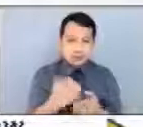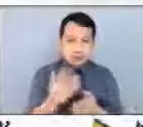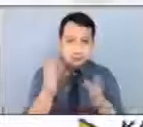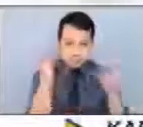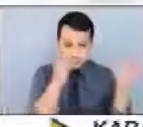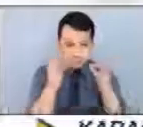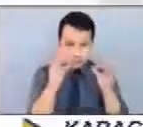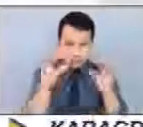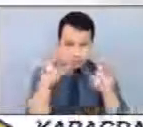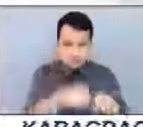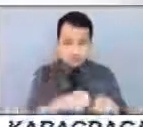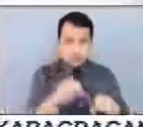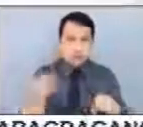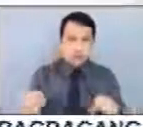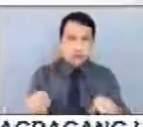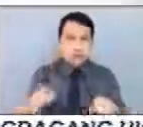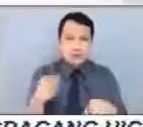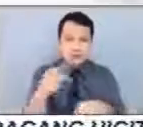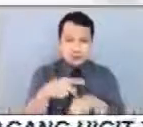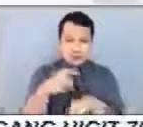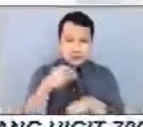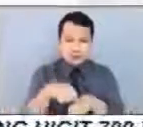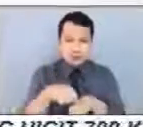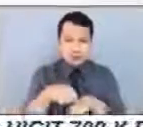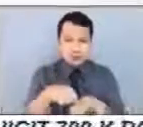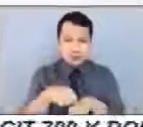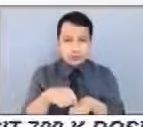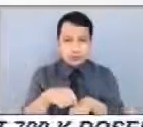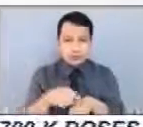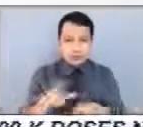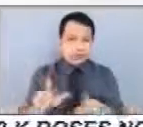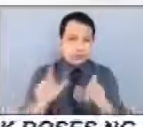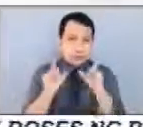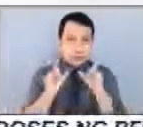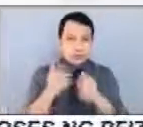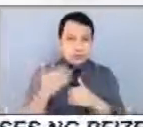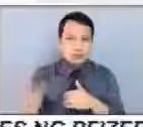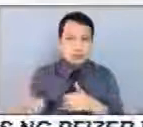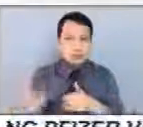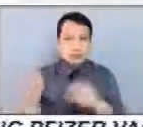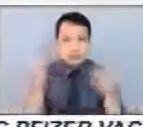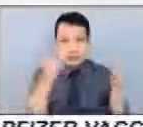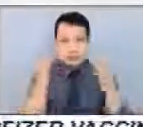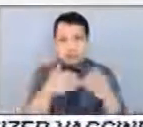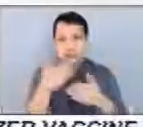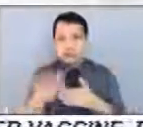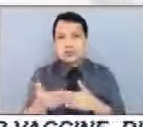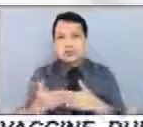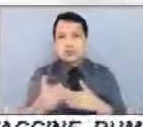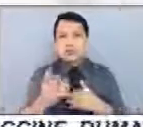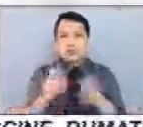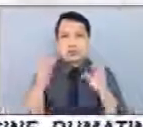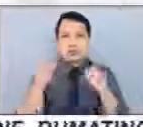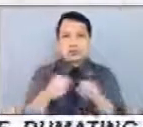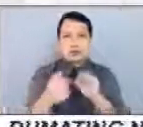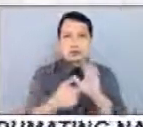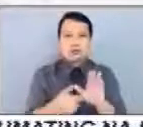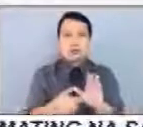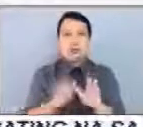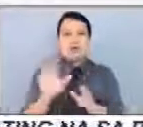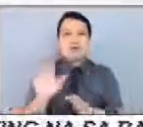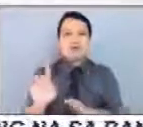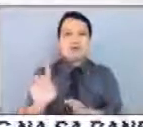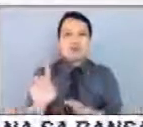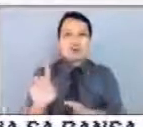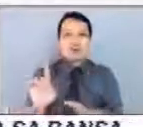Mahigit 2.5 million pesos na halaga ng hinihinalang shabu ang nakumpiska sa bypass operation sa Barangay Baclaran, Parañaque